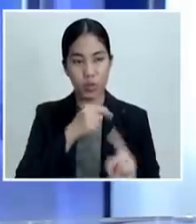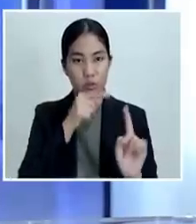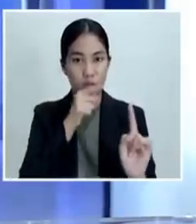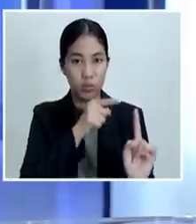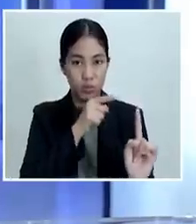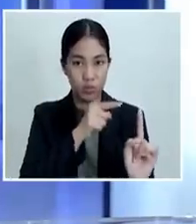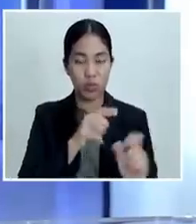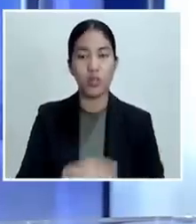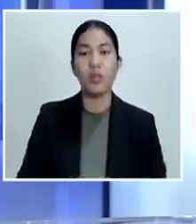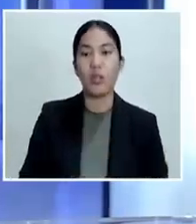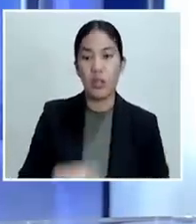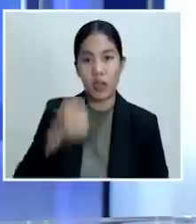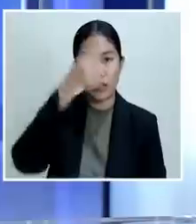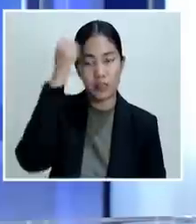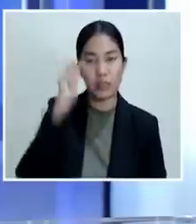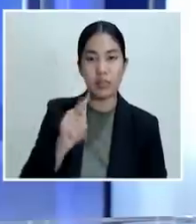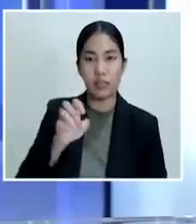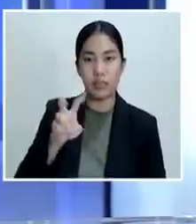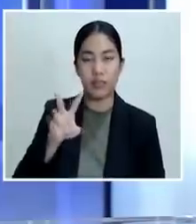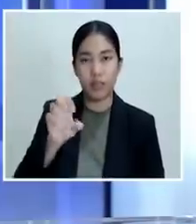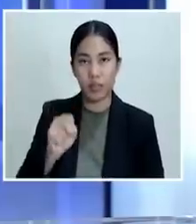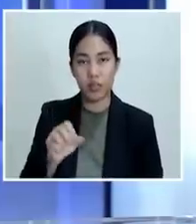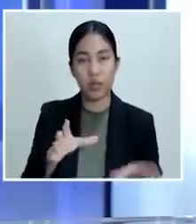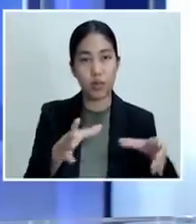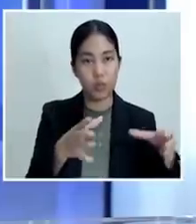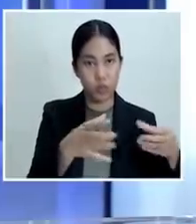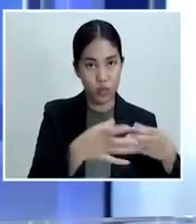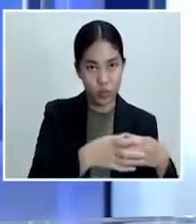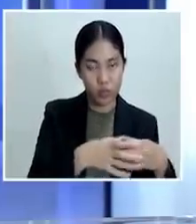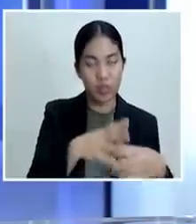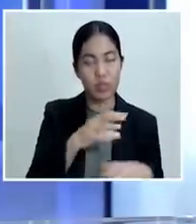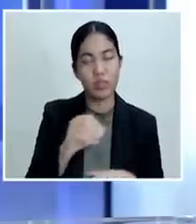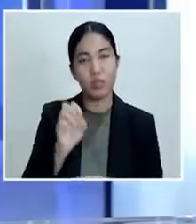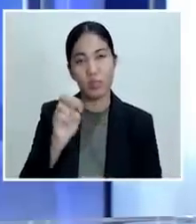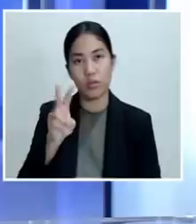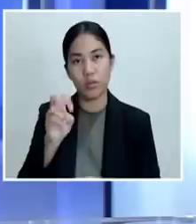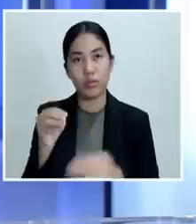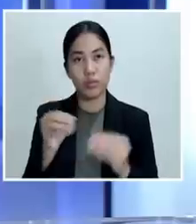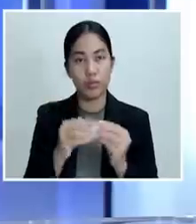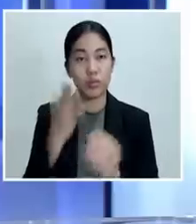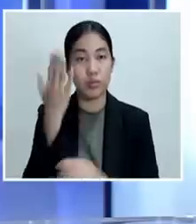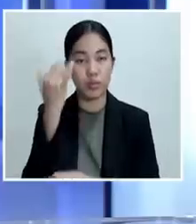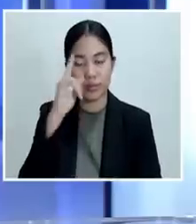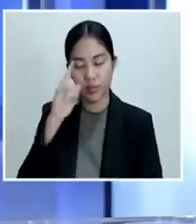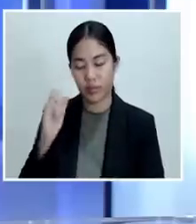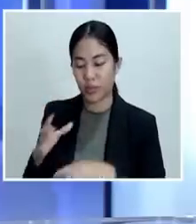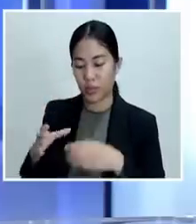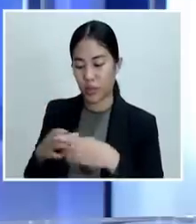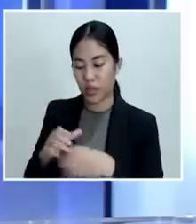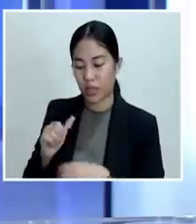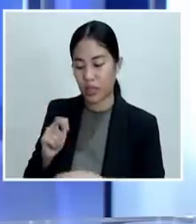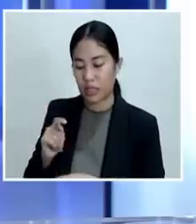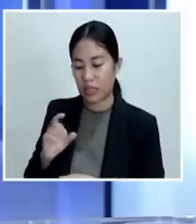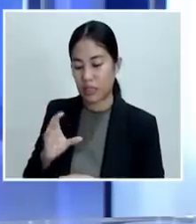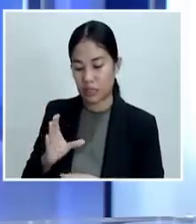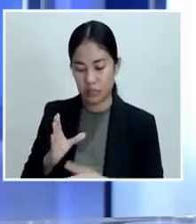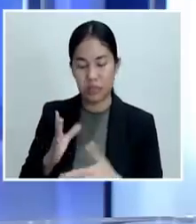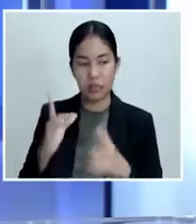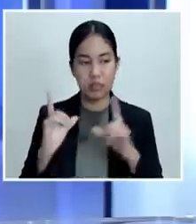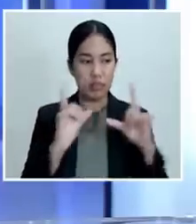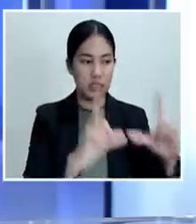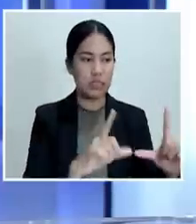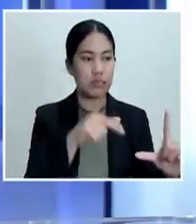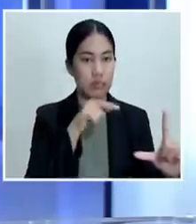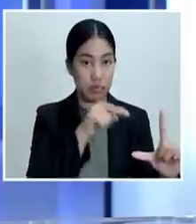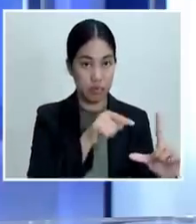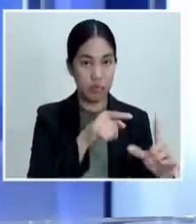Group, at 12 iba pa. Ito ay matapos silang bansaga ng Anti-Terrorism Council na mga terorista.